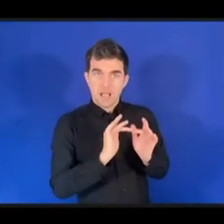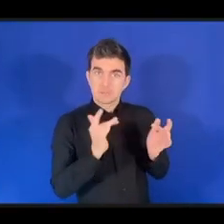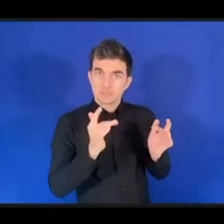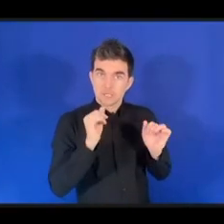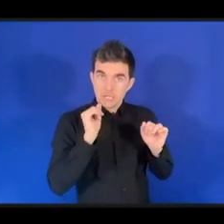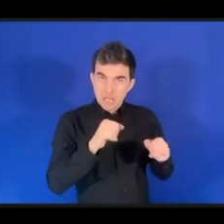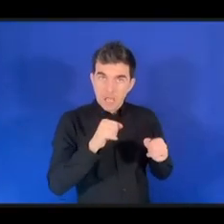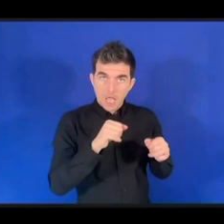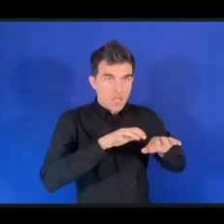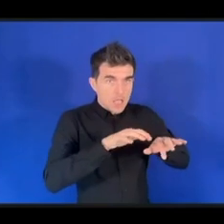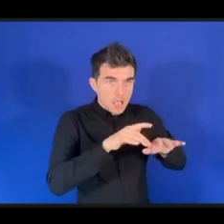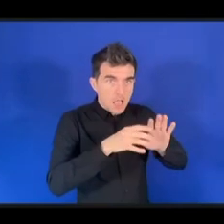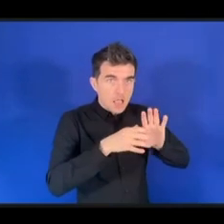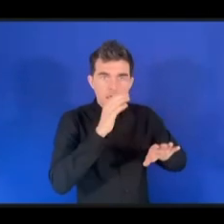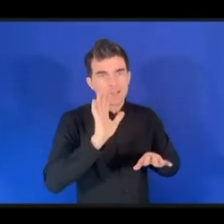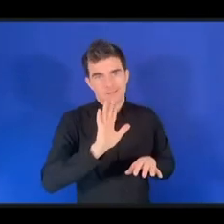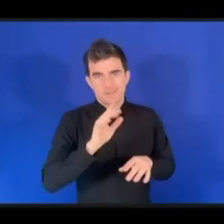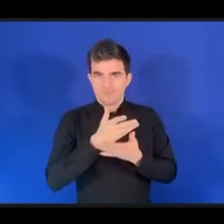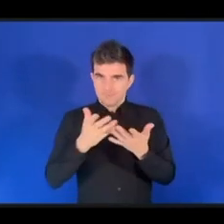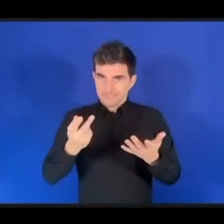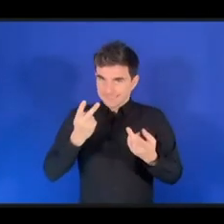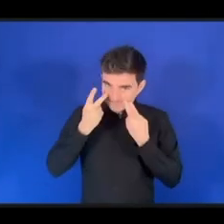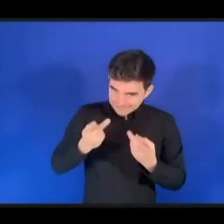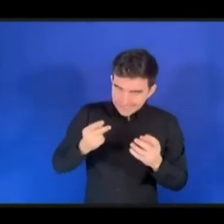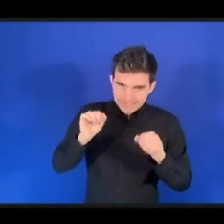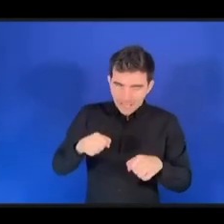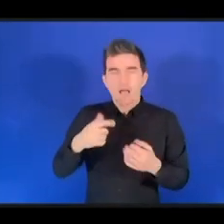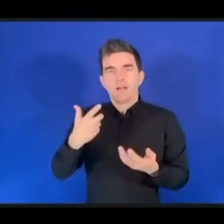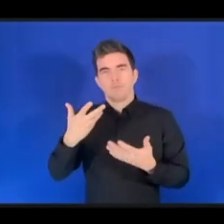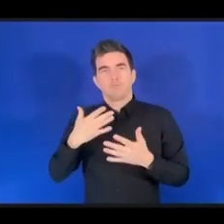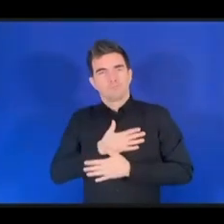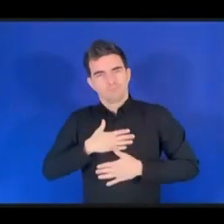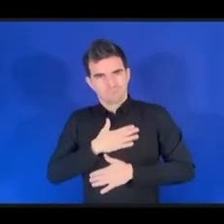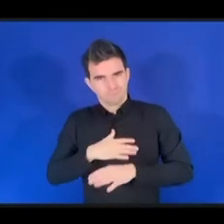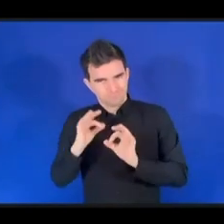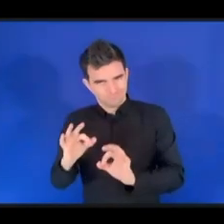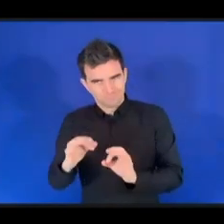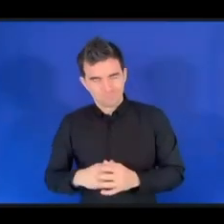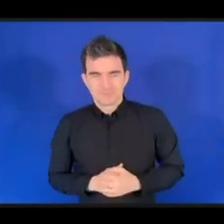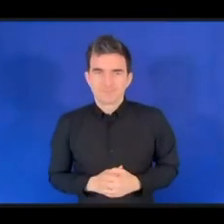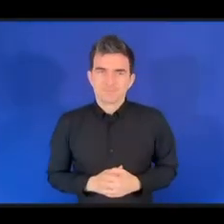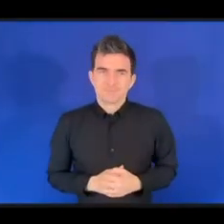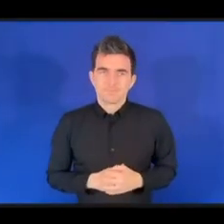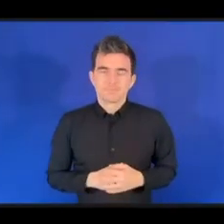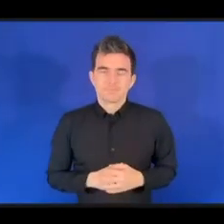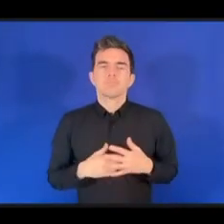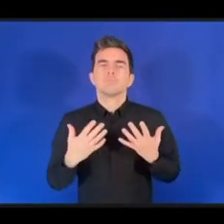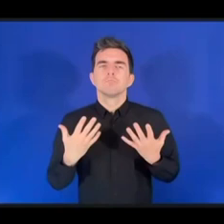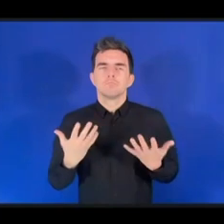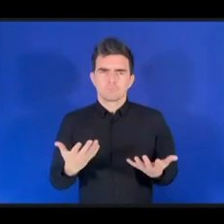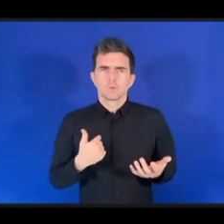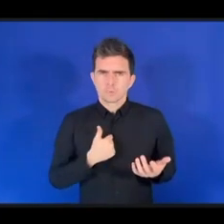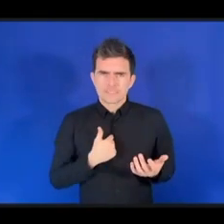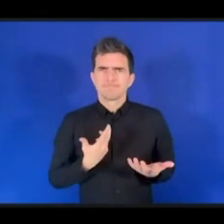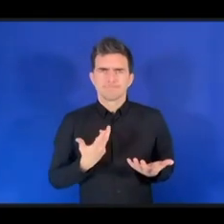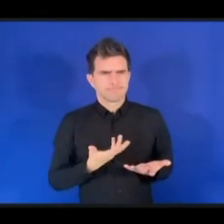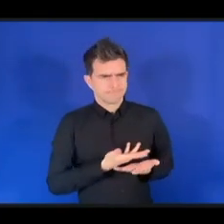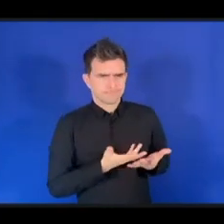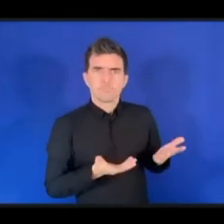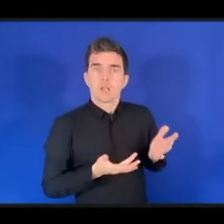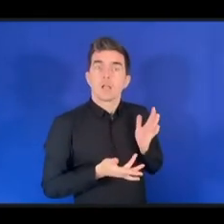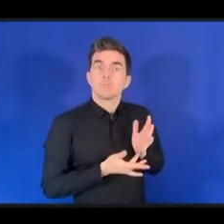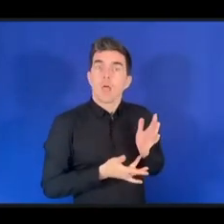بالسكي وانتم تتصفحون الانترنت طبعا نحن نستفيد من